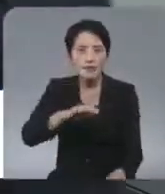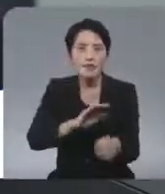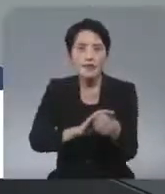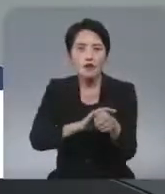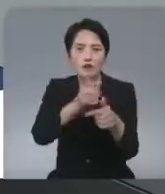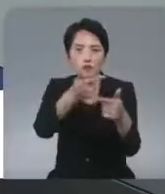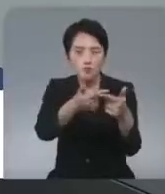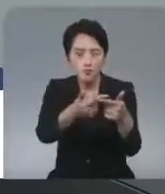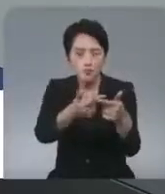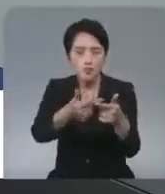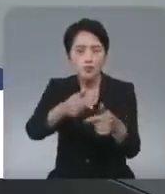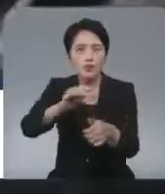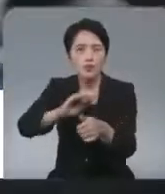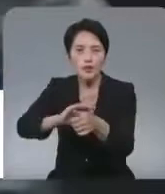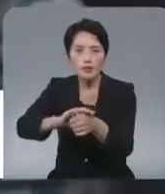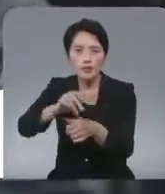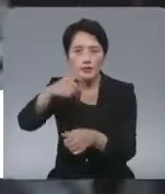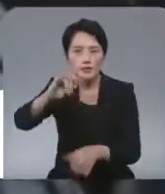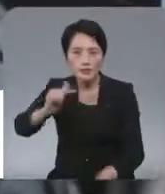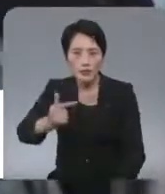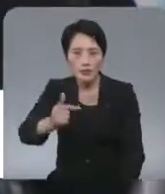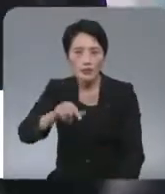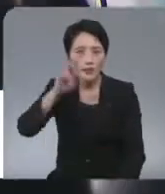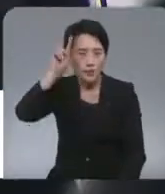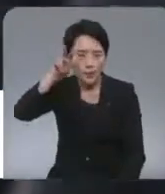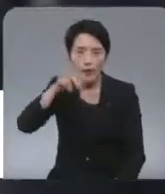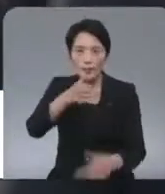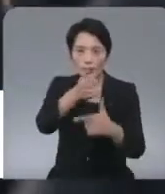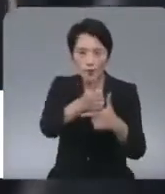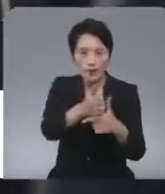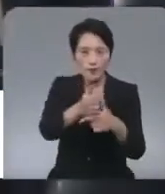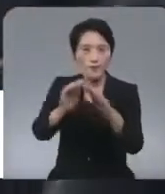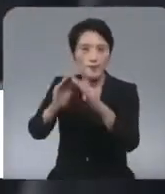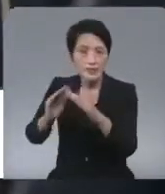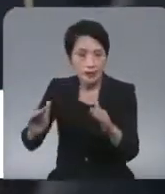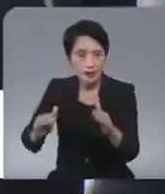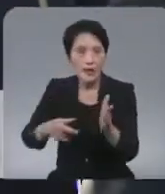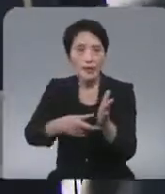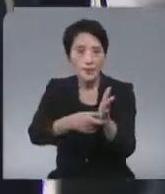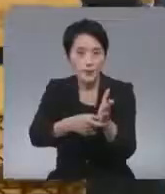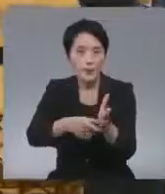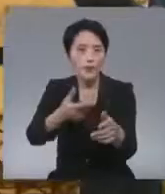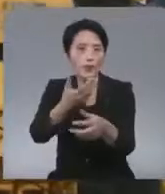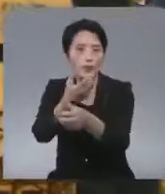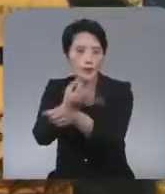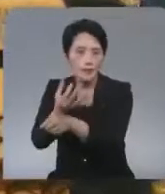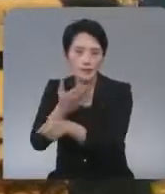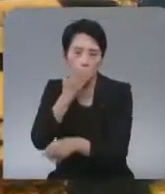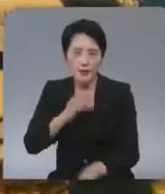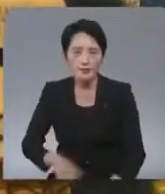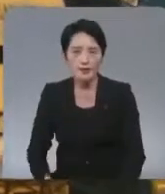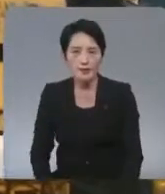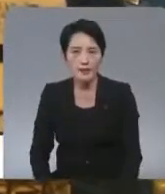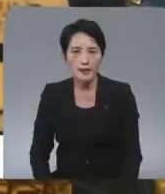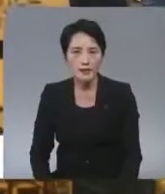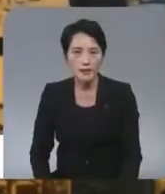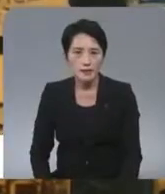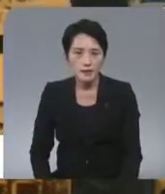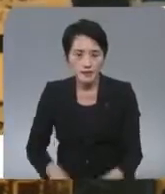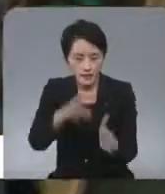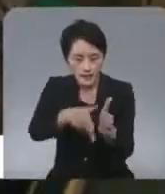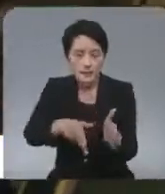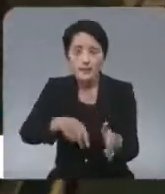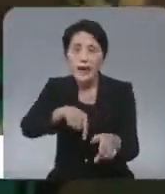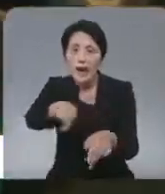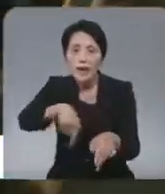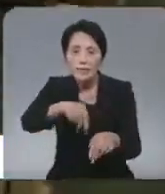预售列车靠窗座位的车票，不销售站席，并将在政府确定春节防疫对策以后再